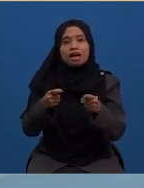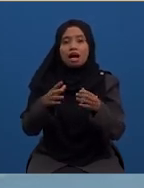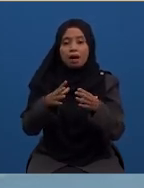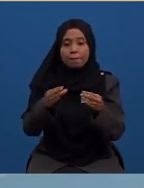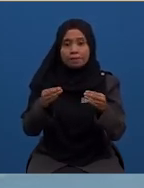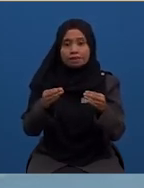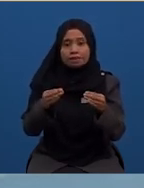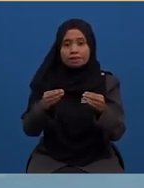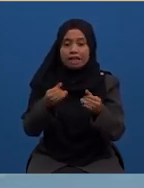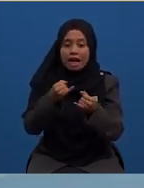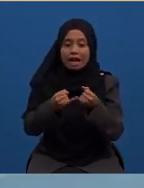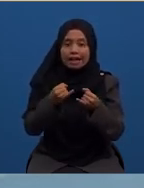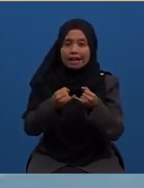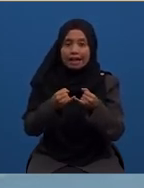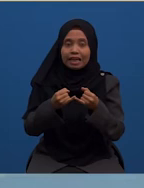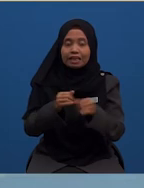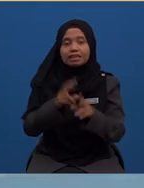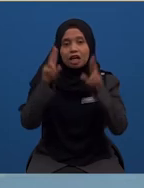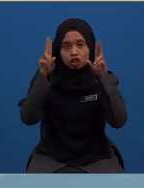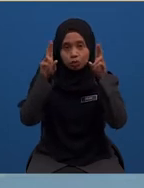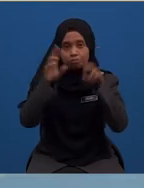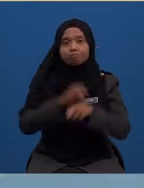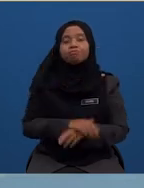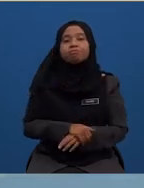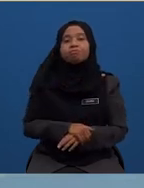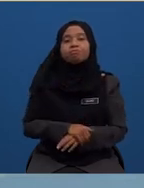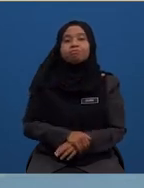penghujung pelajaran kita untuk hari ini.